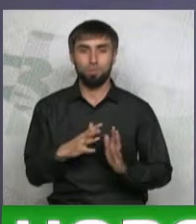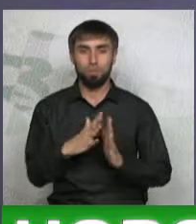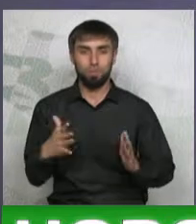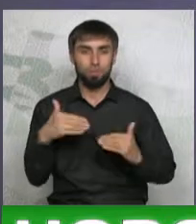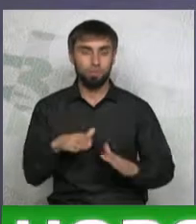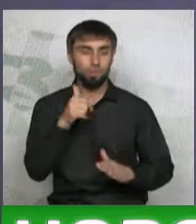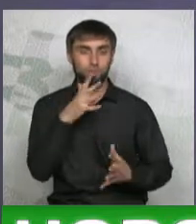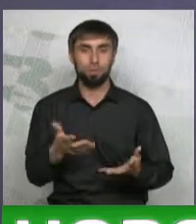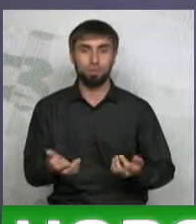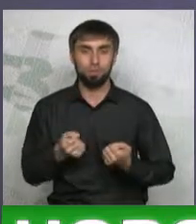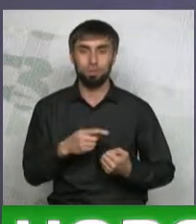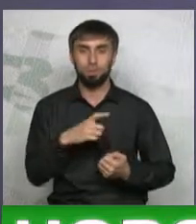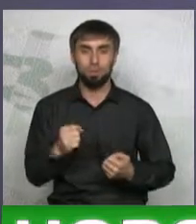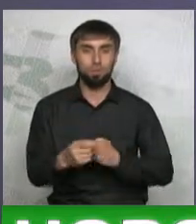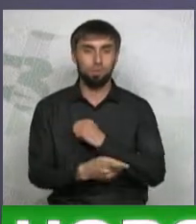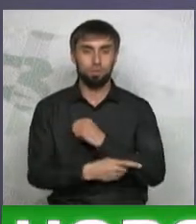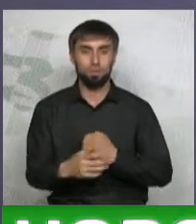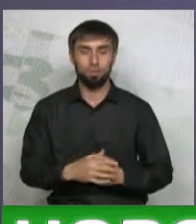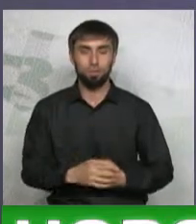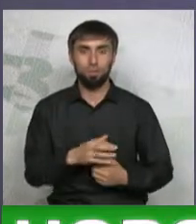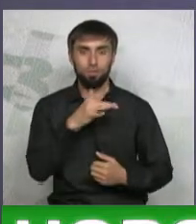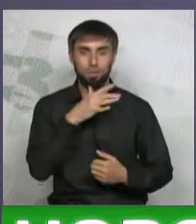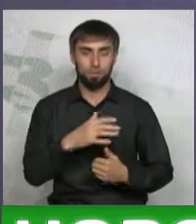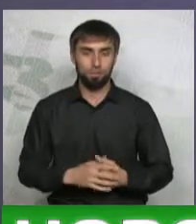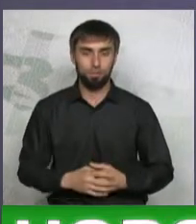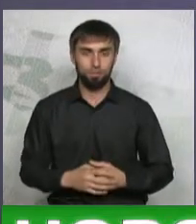решений, которые приняты за последнее время.